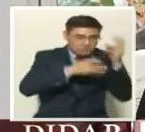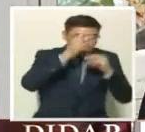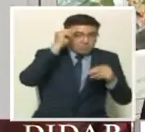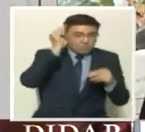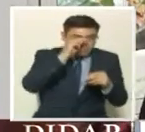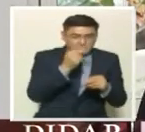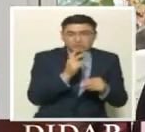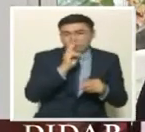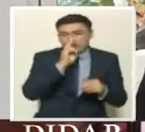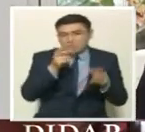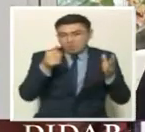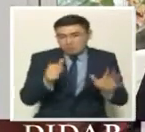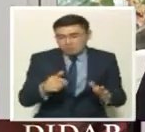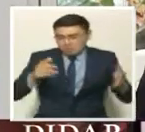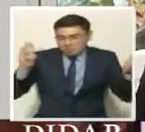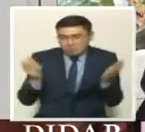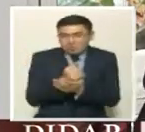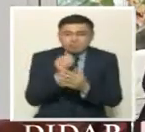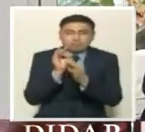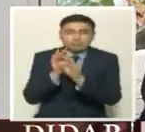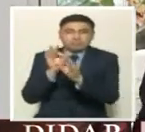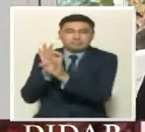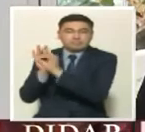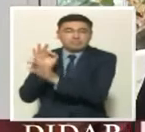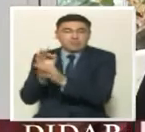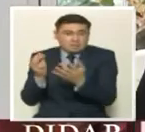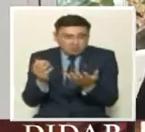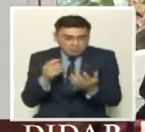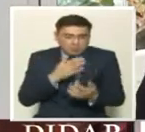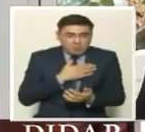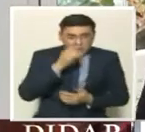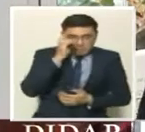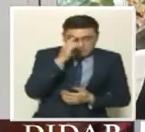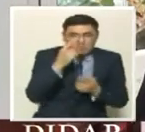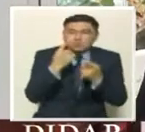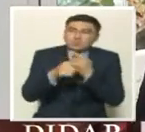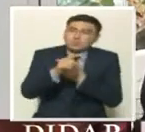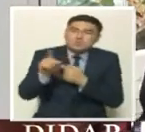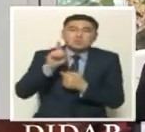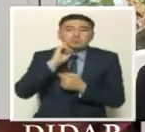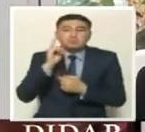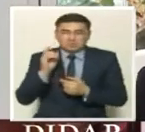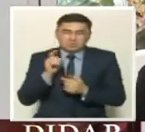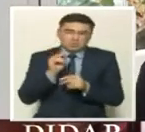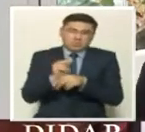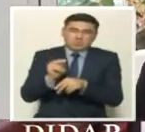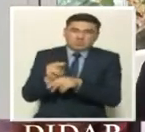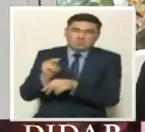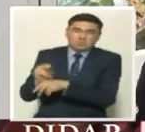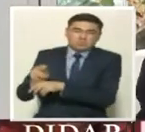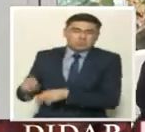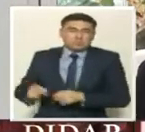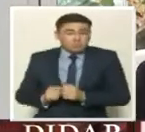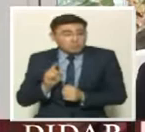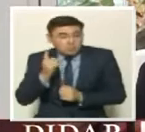много провожу благотворительных тренингов платных тренингов и делюсь этим знанием так как Каждая вторая казахстанская семья имеет либо кредиты либо